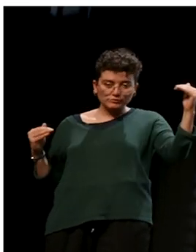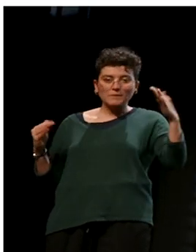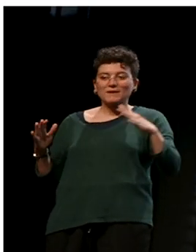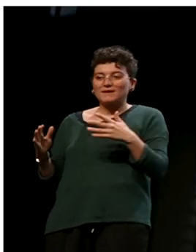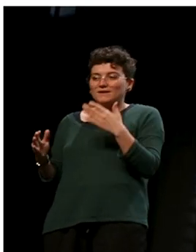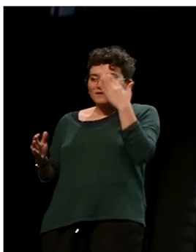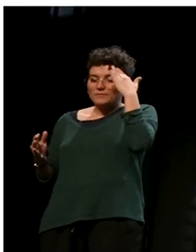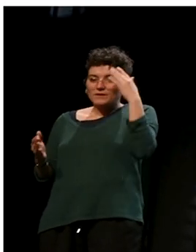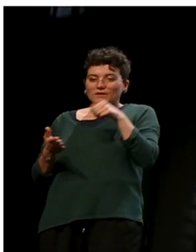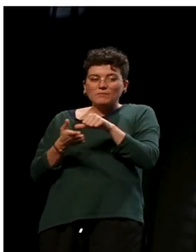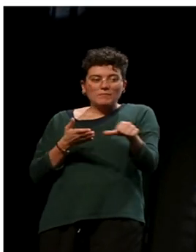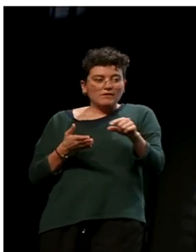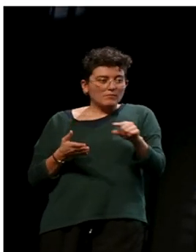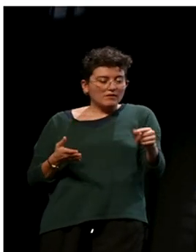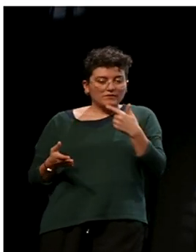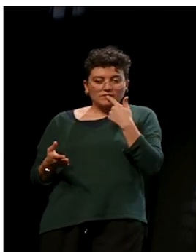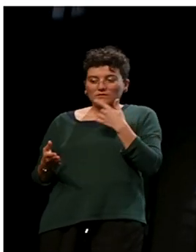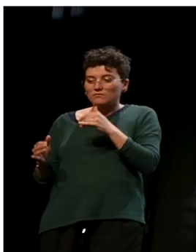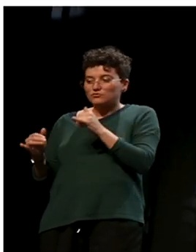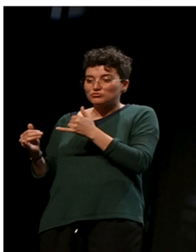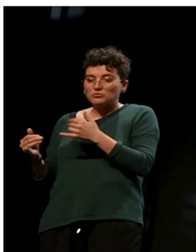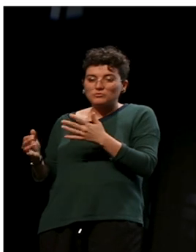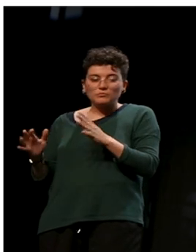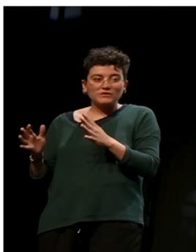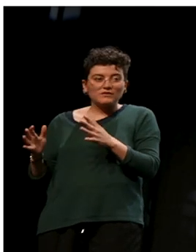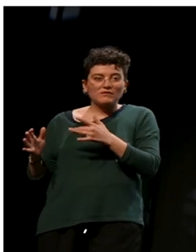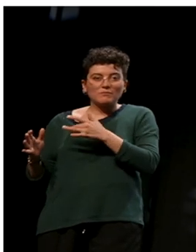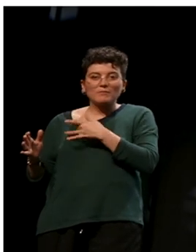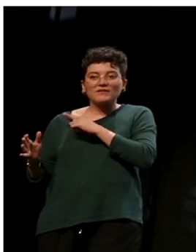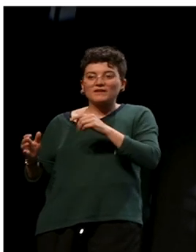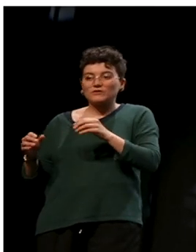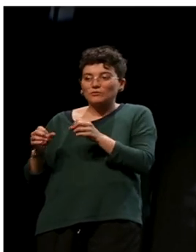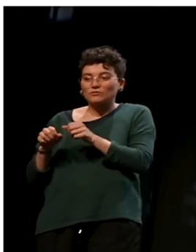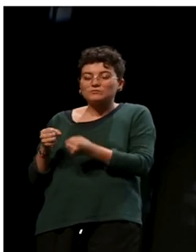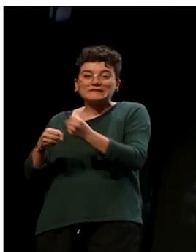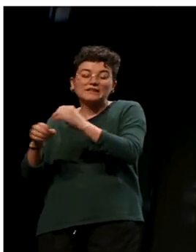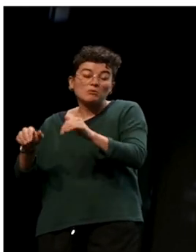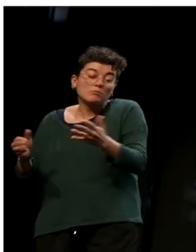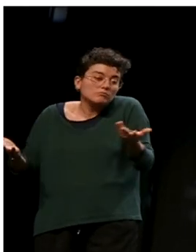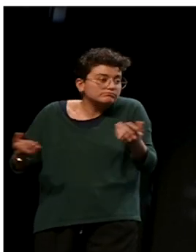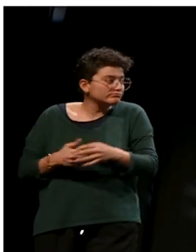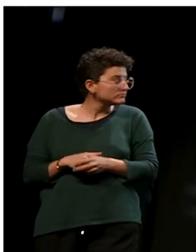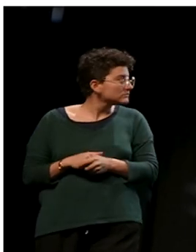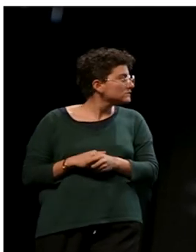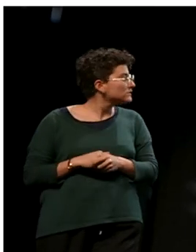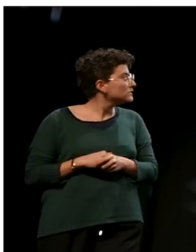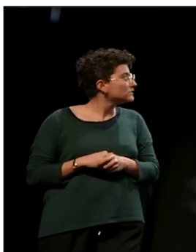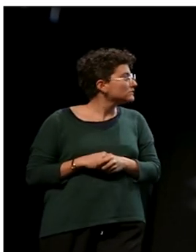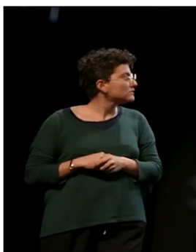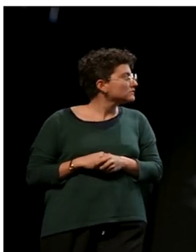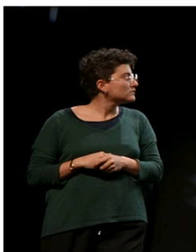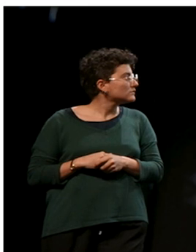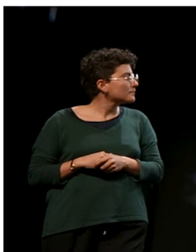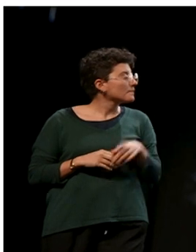un ou deux mots pour finir. Oui, alors je suis désolé, j'ai entendu un mot sur quatre pour tout, mais en